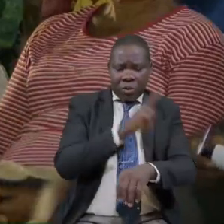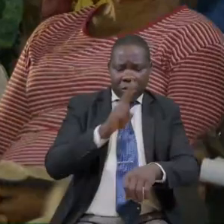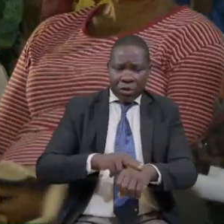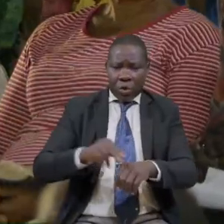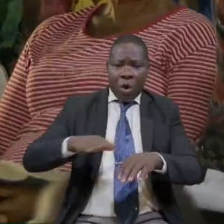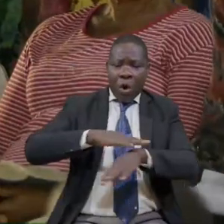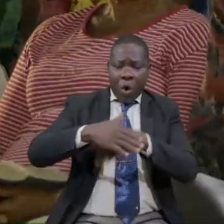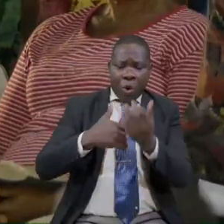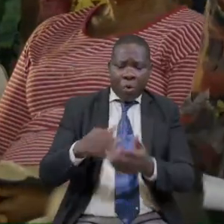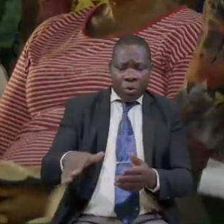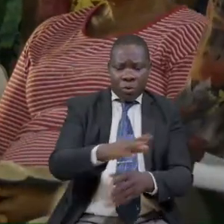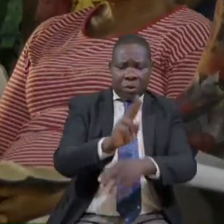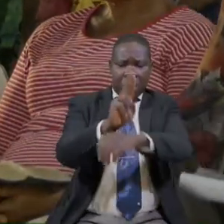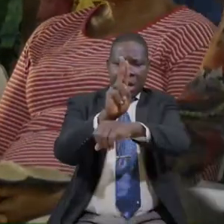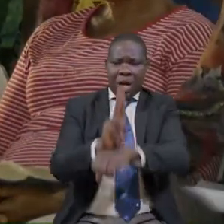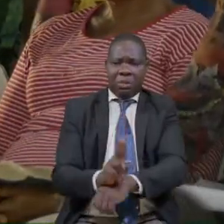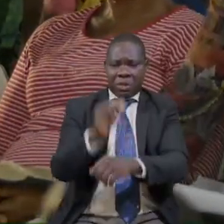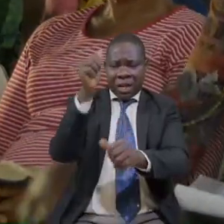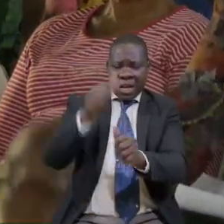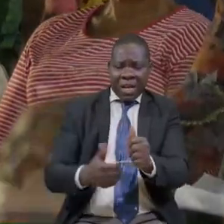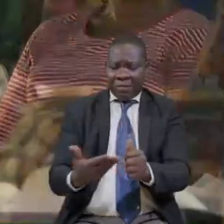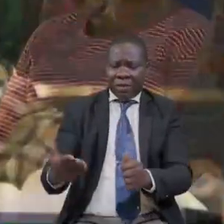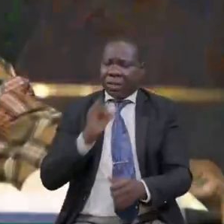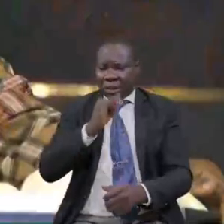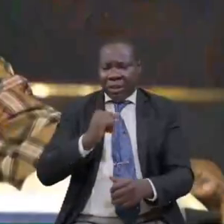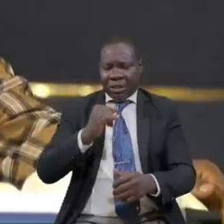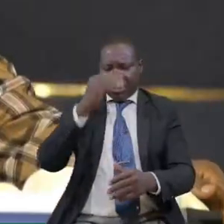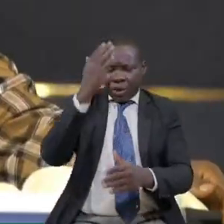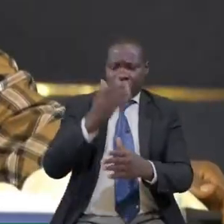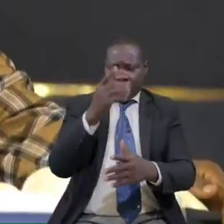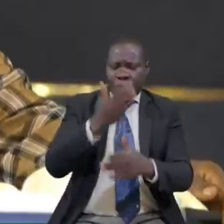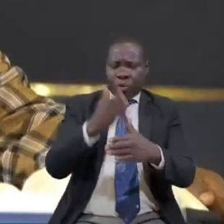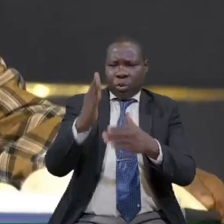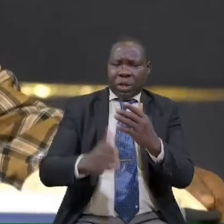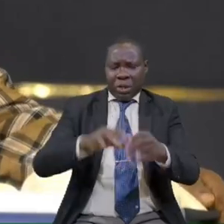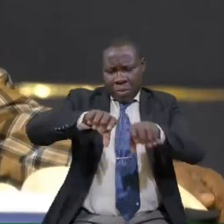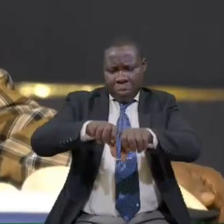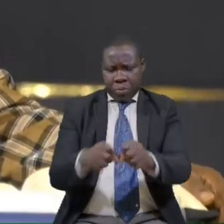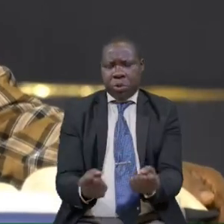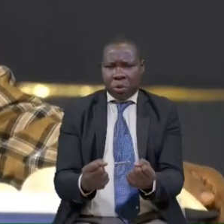toutes les mauvaises habitudes, toutes les iniquités sont brisées, ôtées.